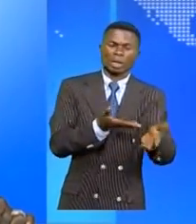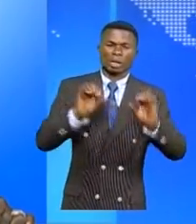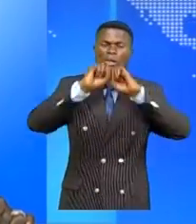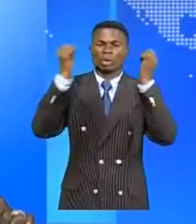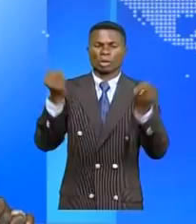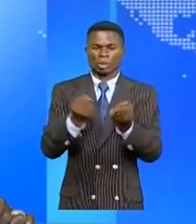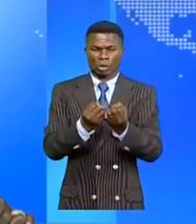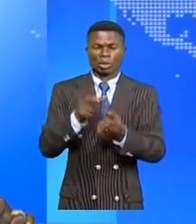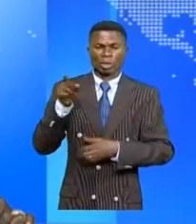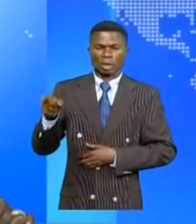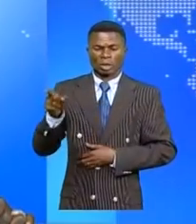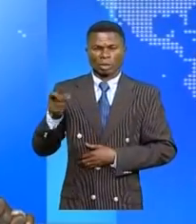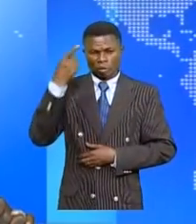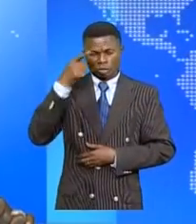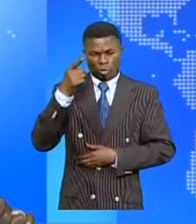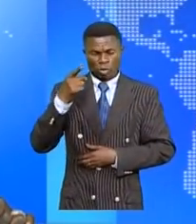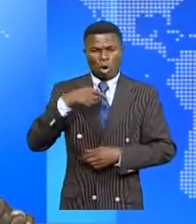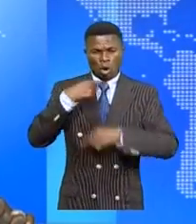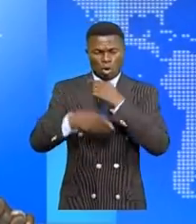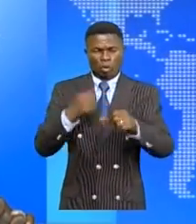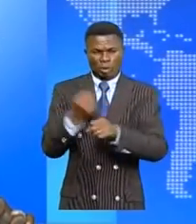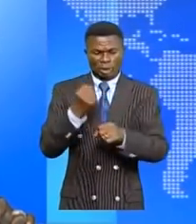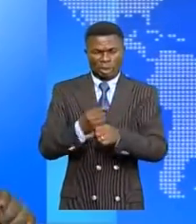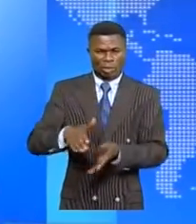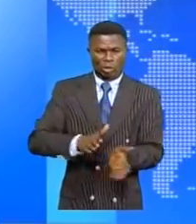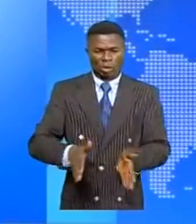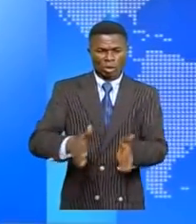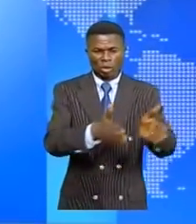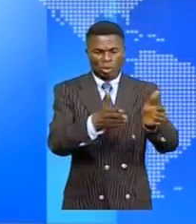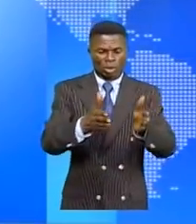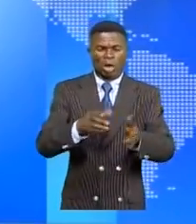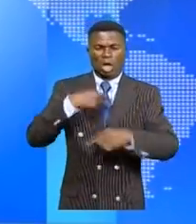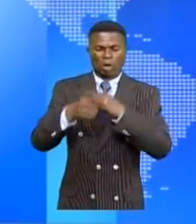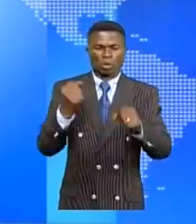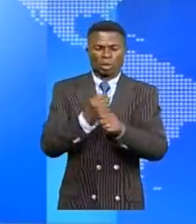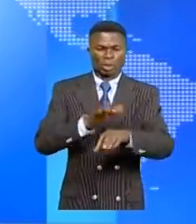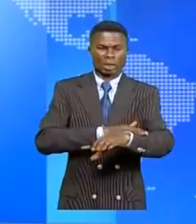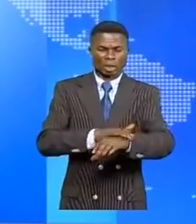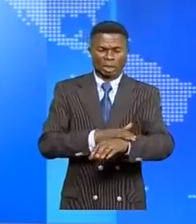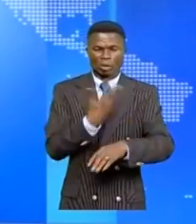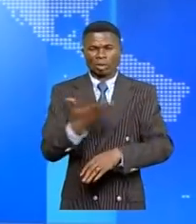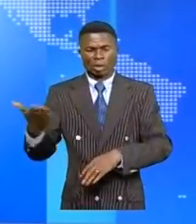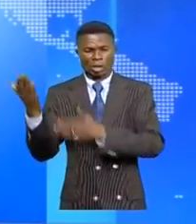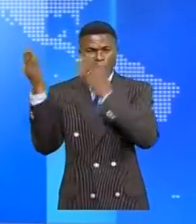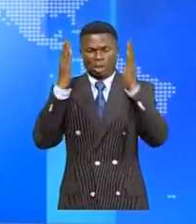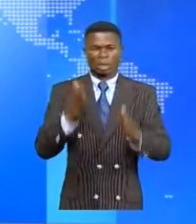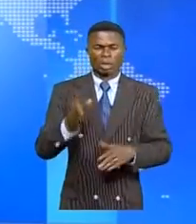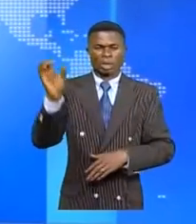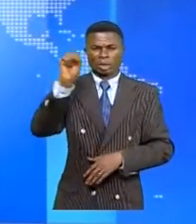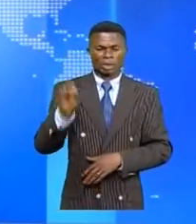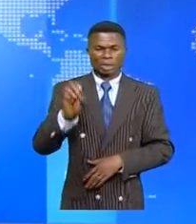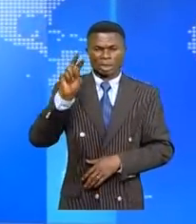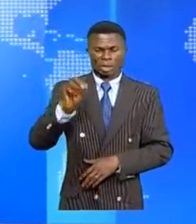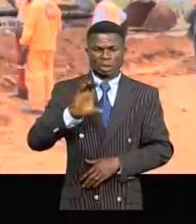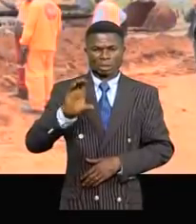société Tenke Fungurume pour la réhabilitation du rail et la remise en service du train de marchandises de la CNCC.